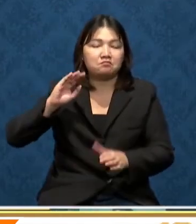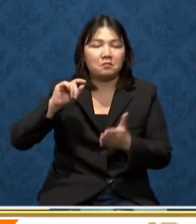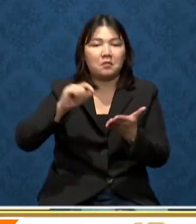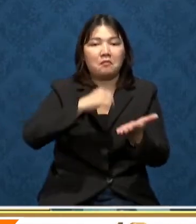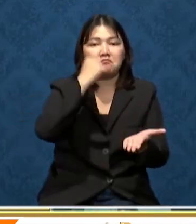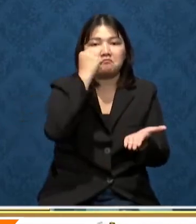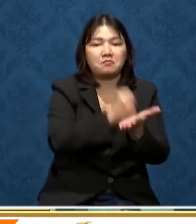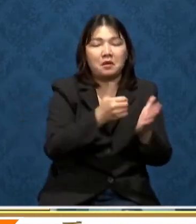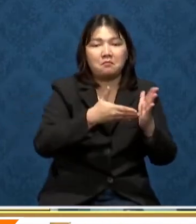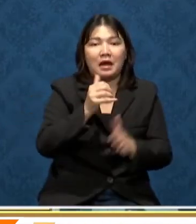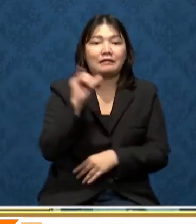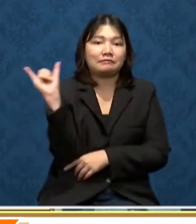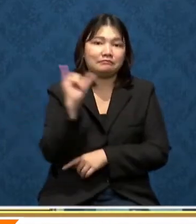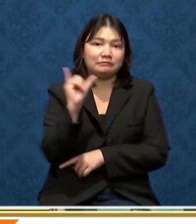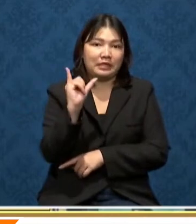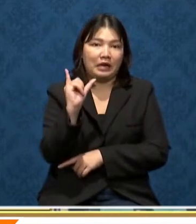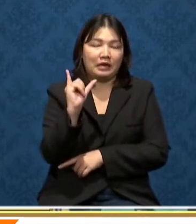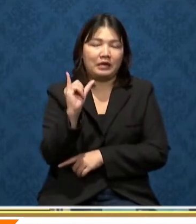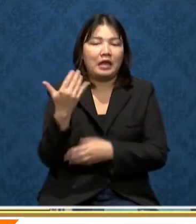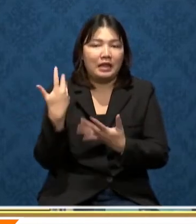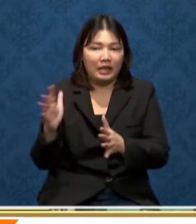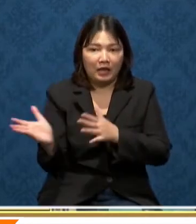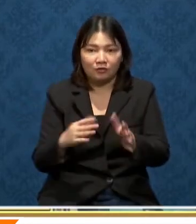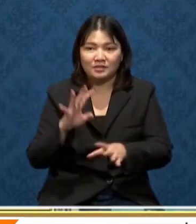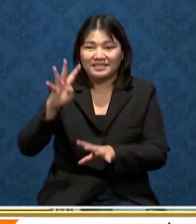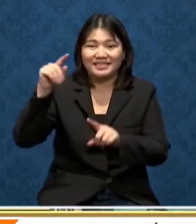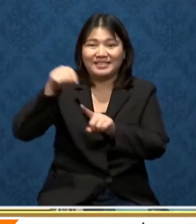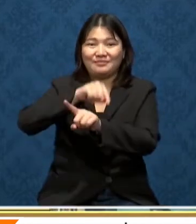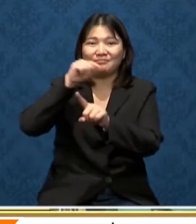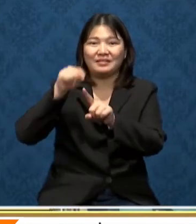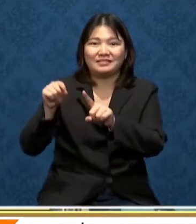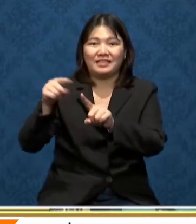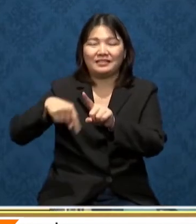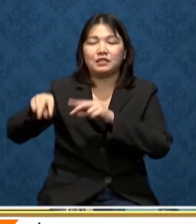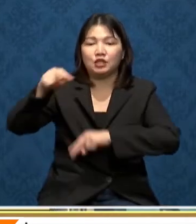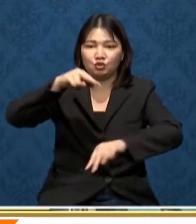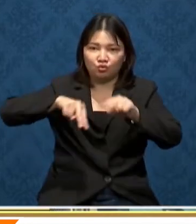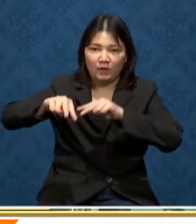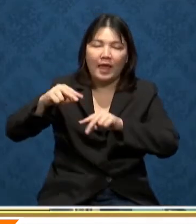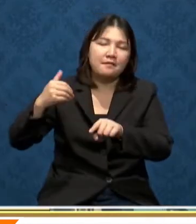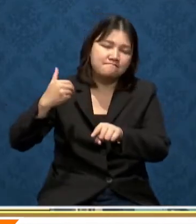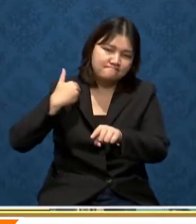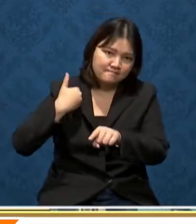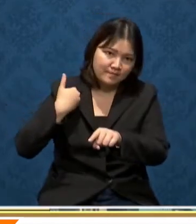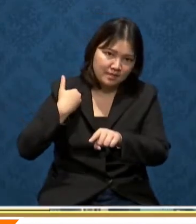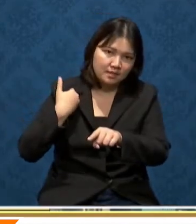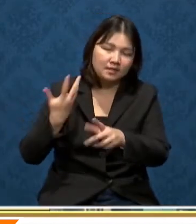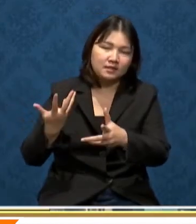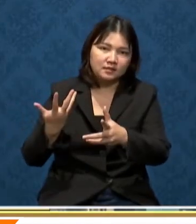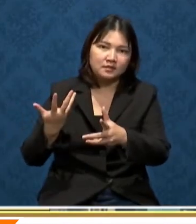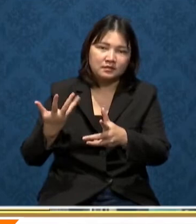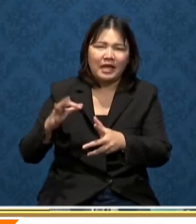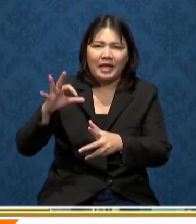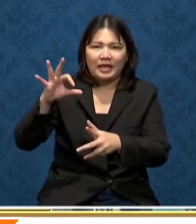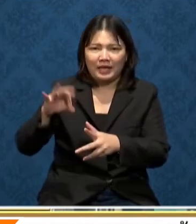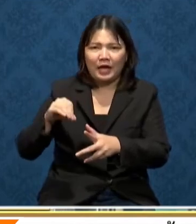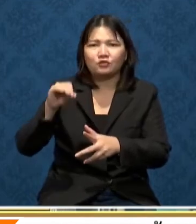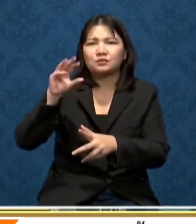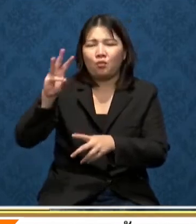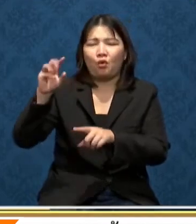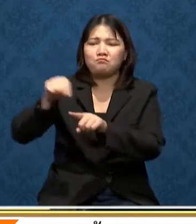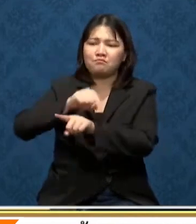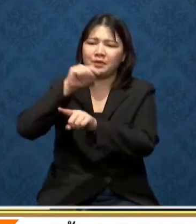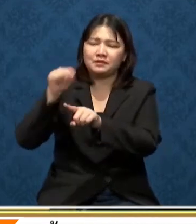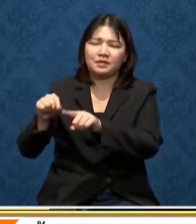เพียง 4%ของแรงงานกลุ่มนี้ที่ได้รับการคุ้มครองเท่านั้นนั่นหมายความว่าอีก 96%ของ